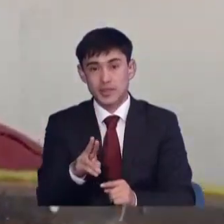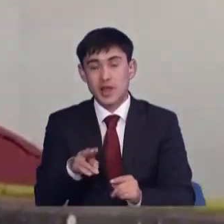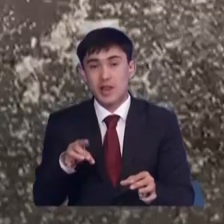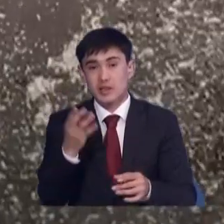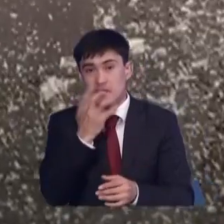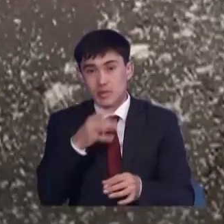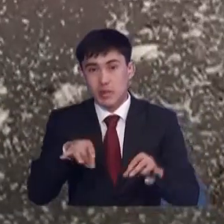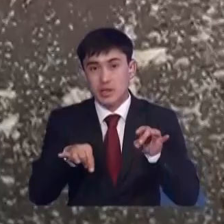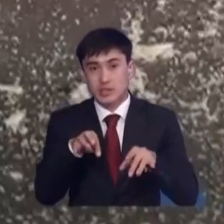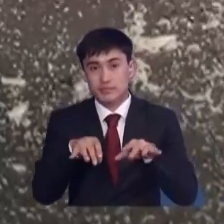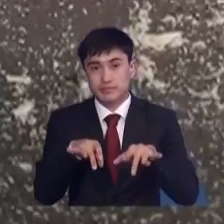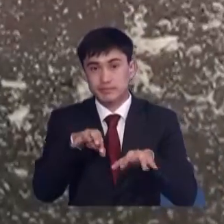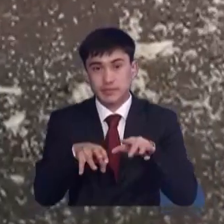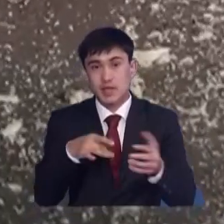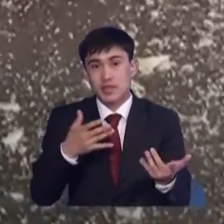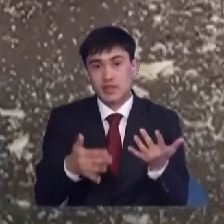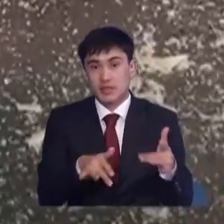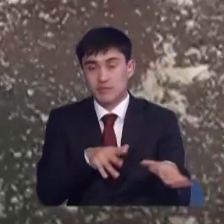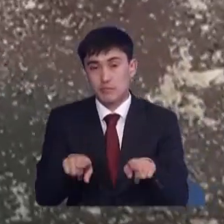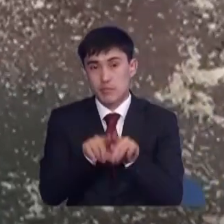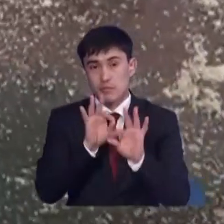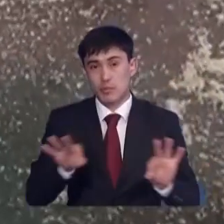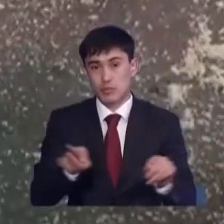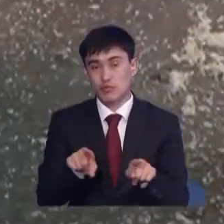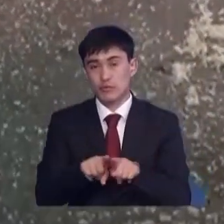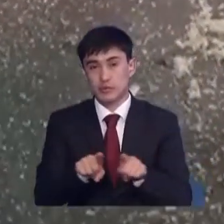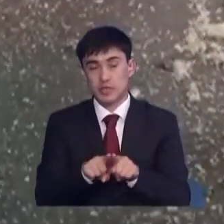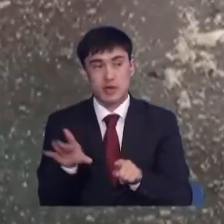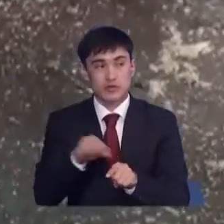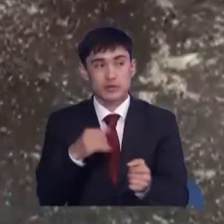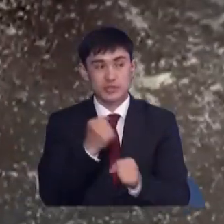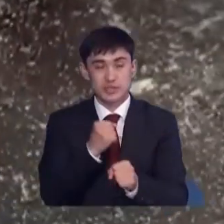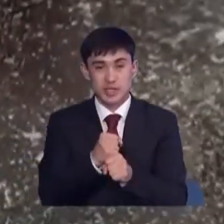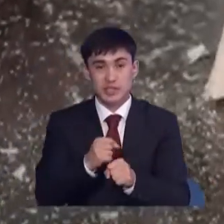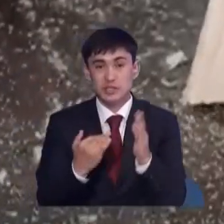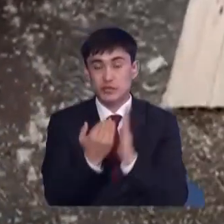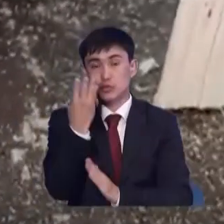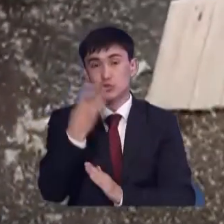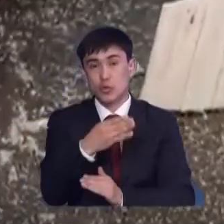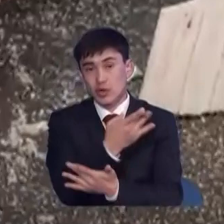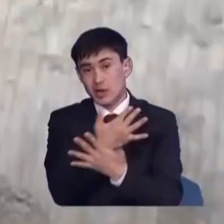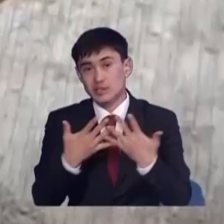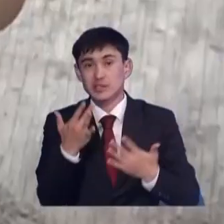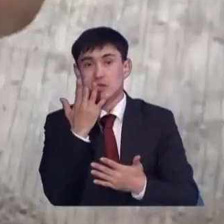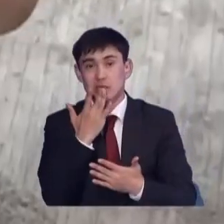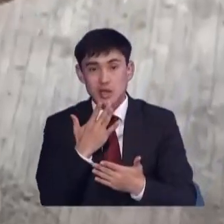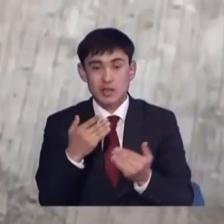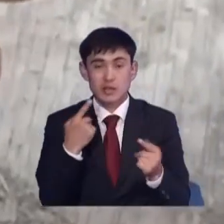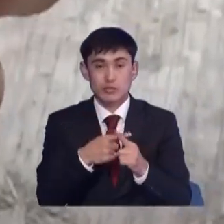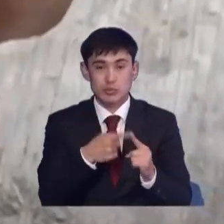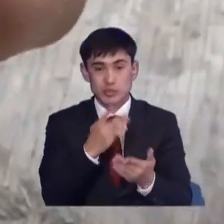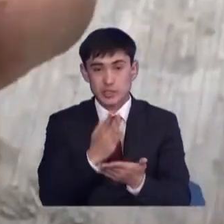связана с пальцем домбриста и двигается в такт мелодии. Всего в этом цеху изготавливают свыше 40 видов национальных